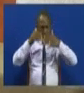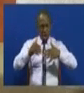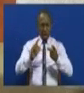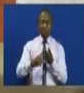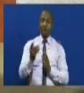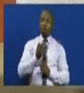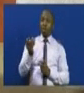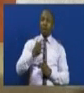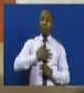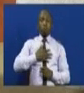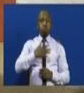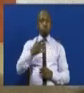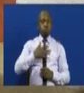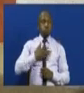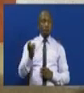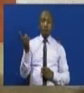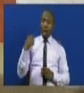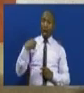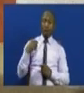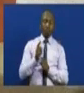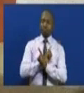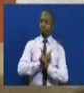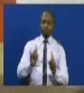wenye pressure